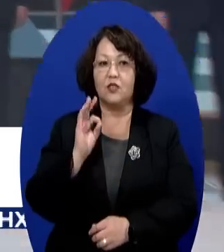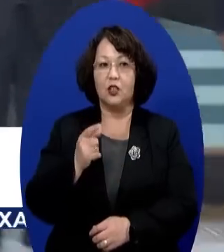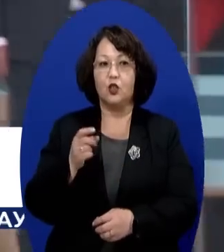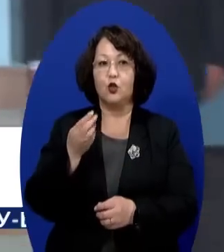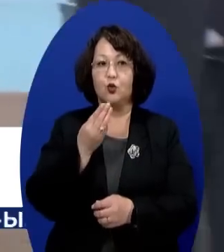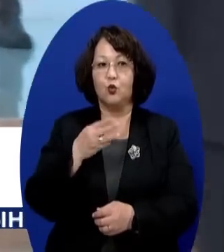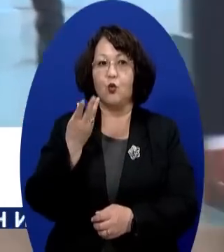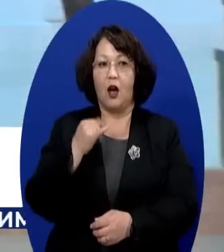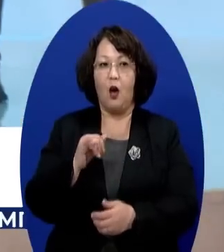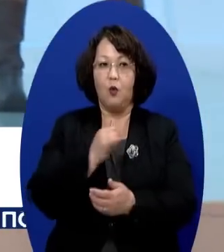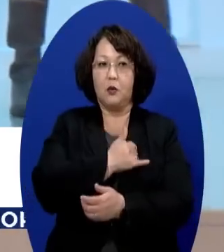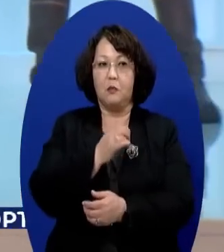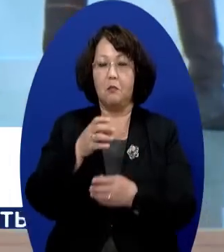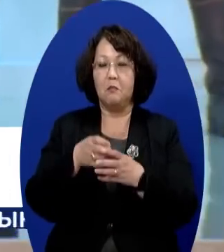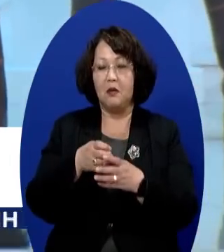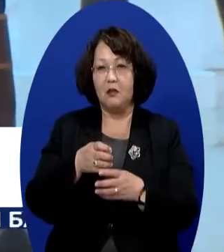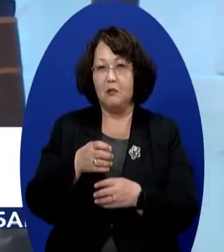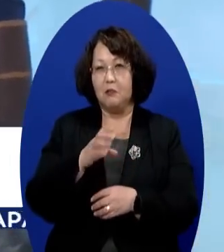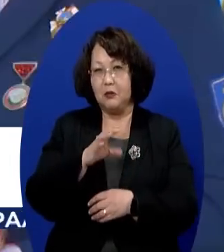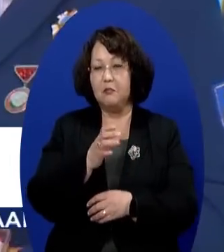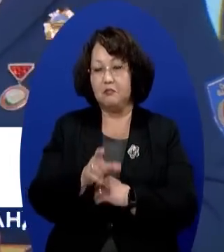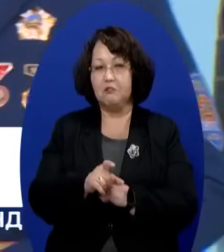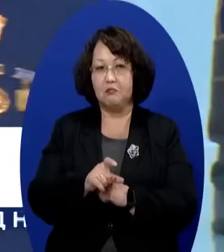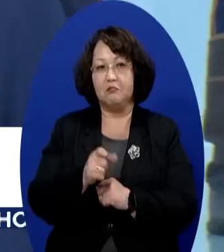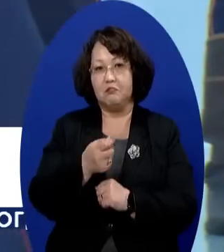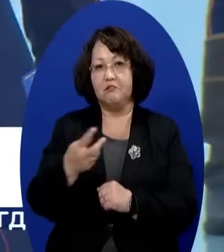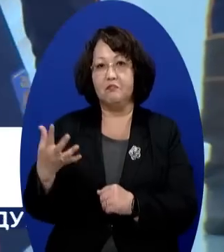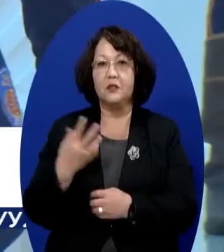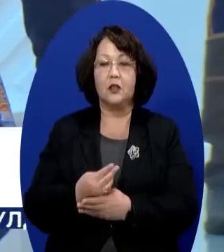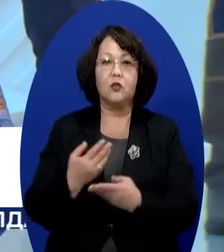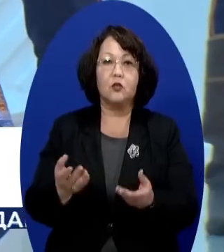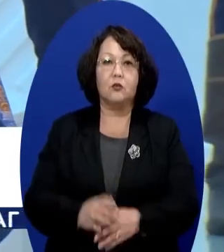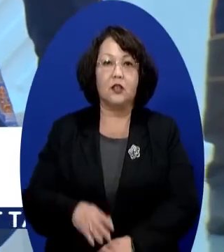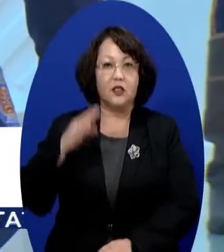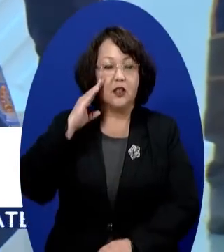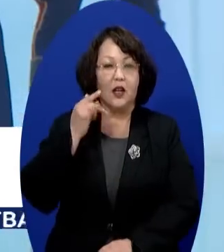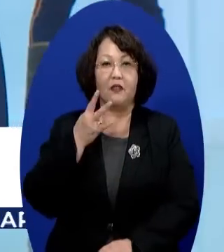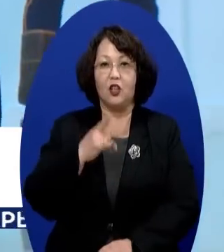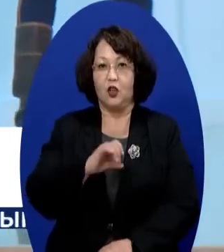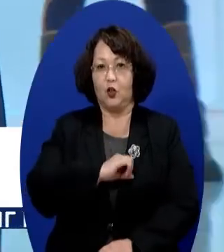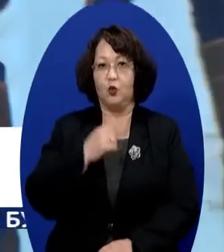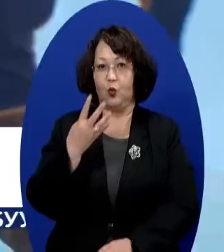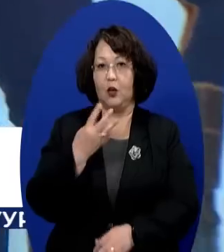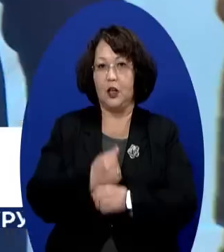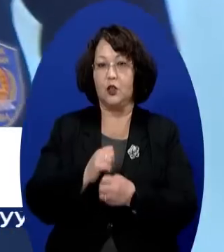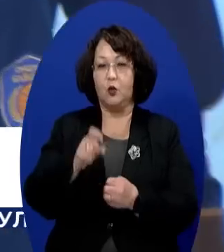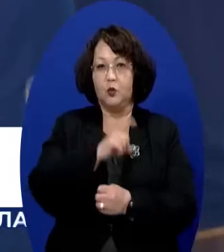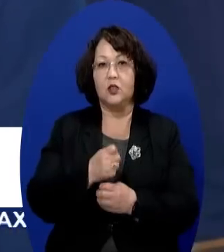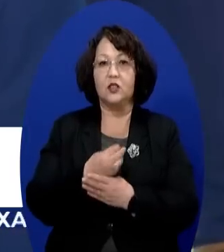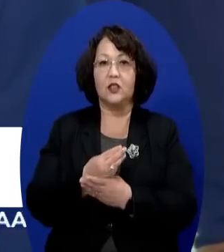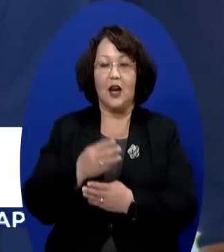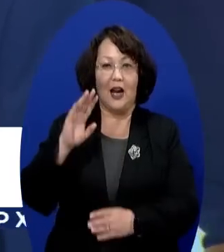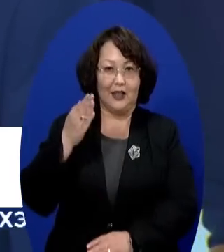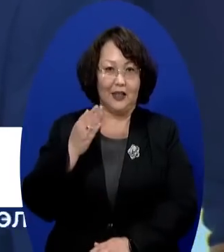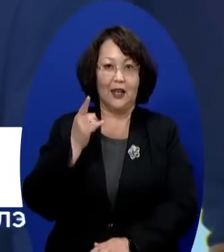удирдлагын газрын мэргэжилтэн Хошууч Балжинымын Батөгтөх нарыг шагналаа. Үүнээс гадна цэргийн гавьяаны одонгоор дөрвөн албан хаагчийг шагнасан бол Алтан